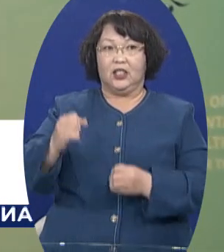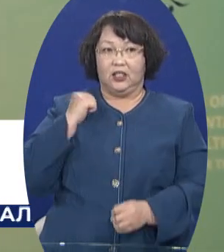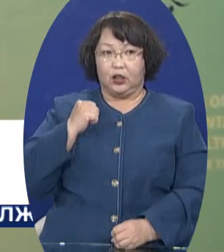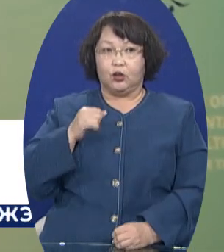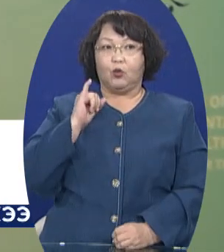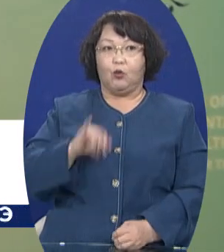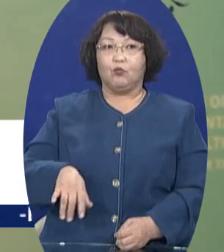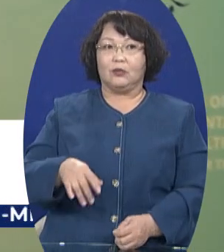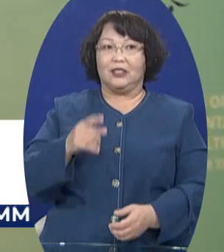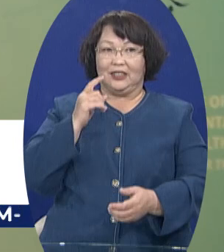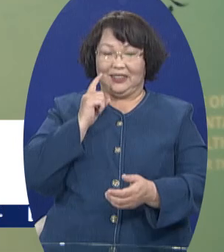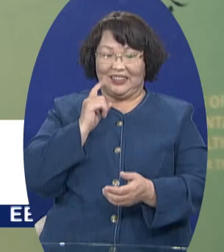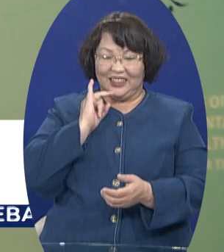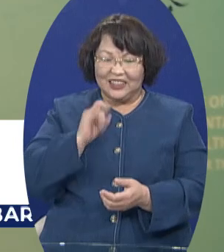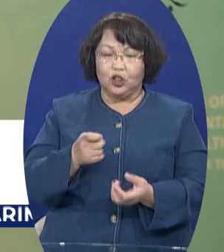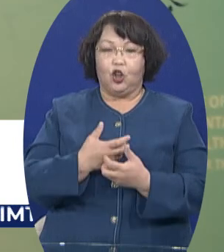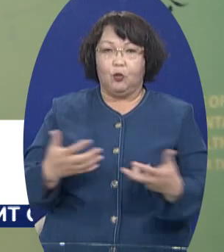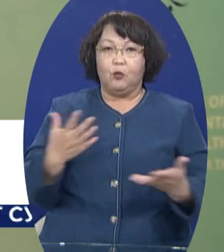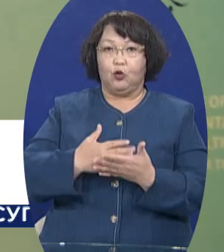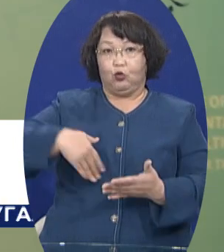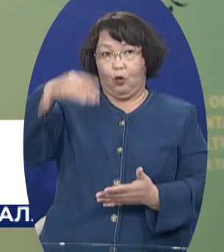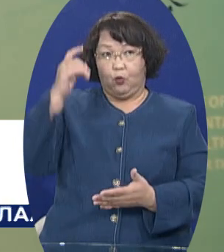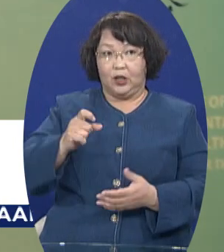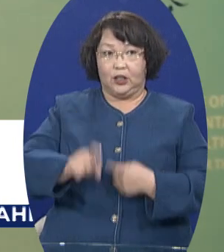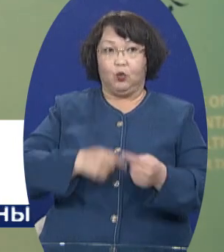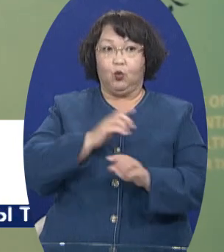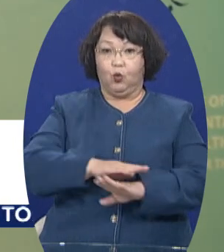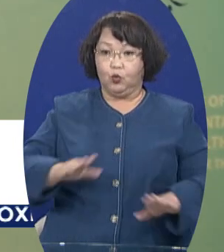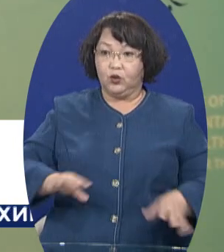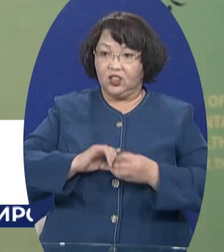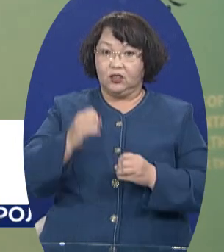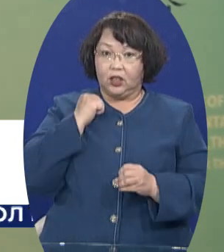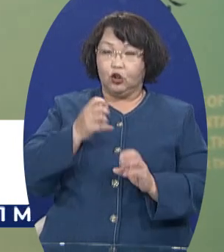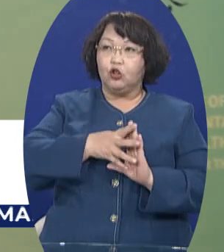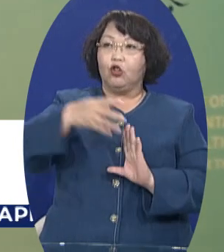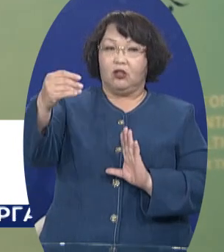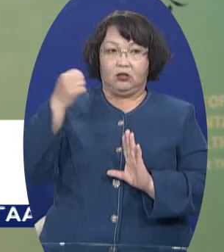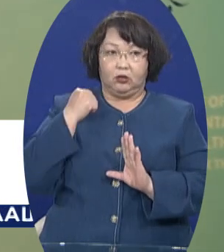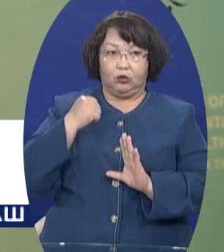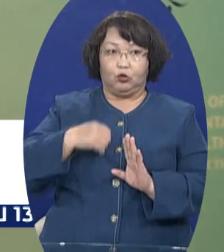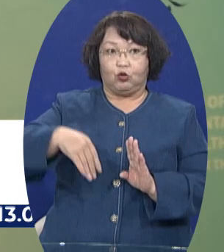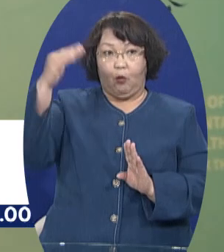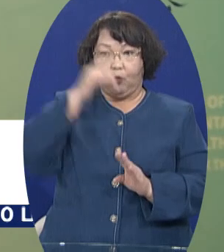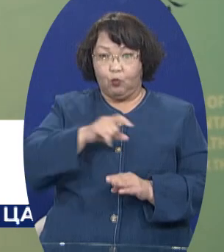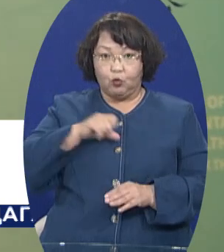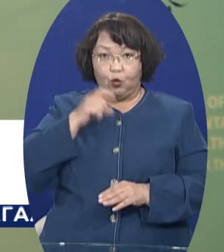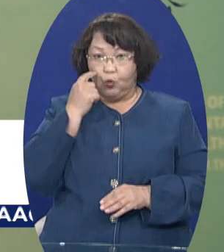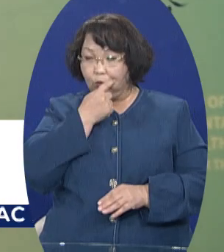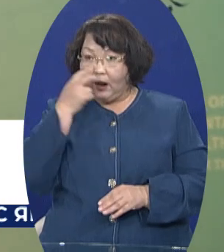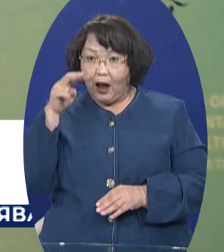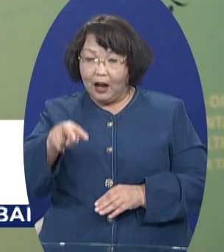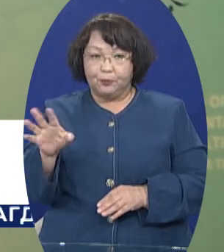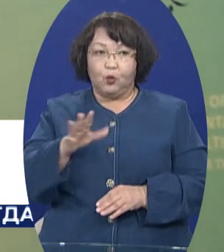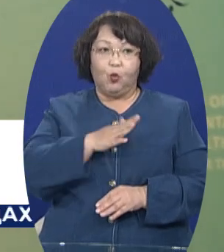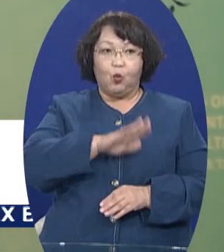Заавал ингээд том хүмүүс гэтгүү хүүхдүүдийн ч гэсэн хийж чадах зүйл маш их нөлөөтэй байдаг юм шүү. Бас том хүмүүсийн арга зүгээр хүүхдүүдийн арга зүгээс харуул юм бүхнийг арай өөр аргаар өөрчилж